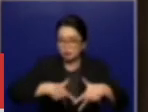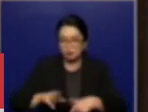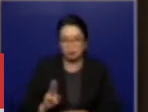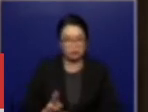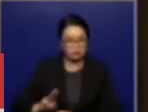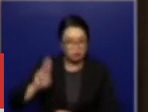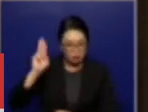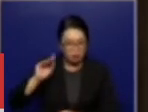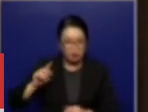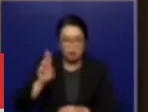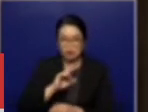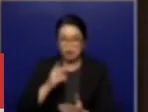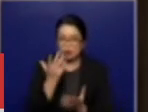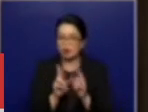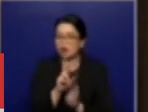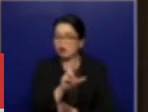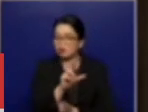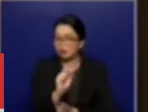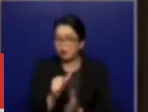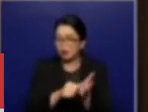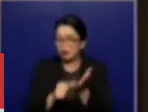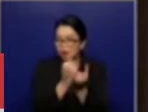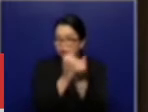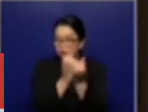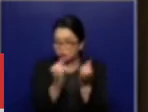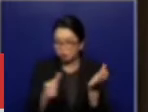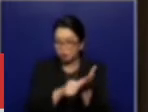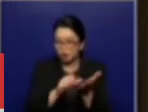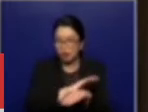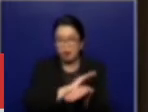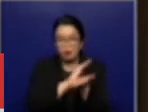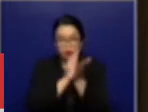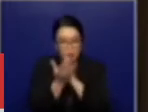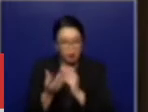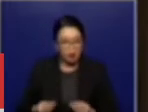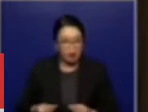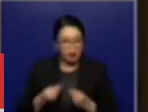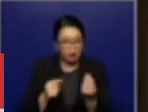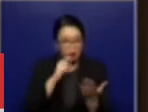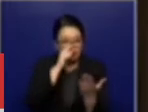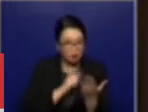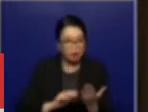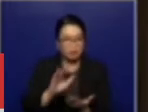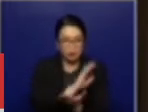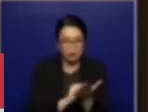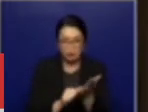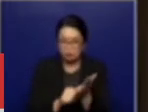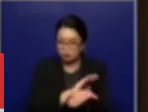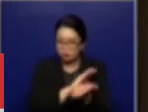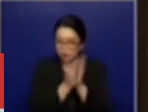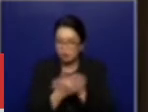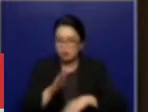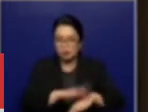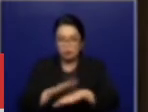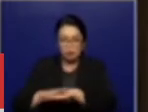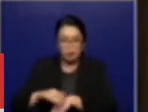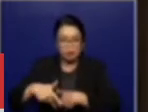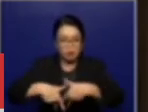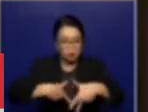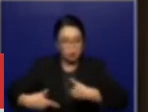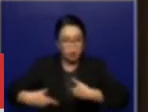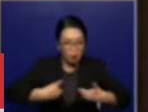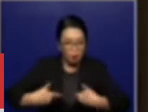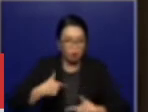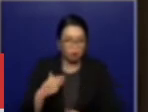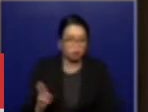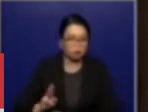นี้แก้ไขรัฐธรรมนูญเพื่อหาทางออกของประเทศเพื่อให้เป็นไปตามข้อเรียกร้องของประชาชนครับเราขอเรียก